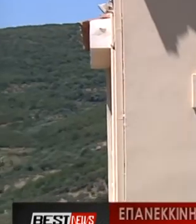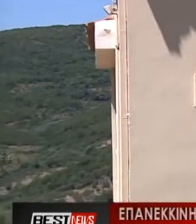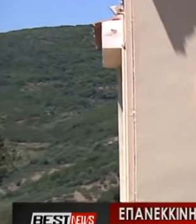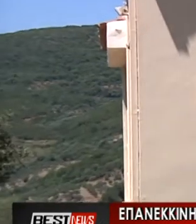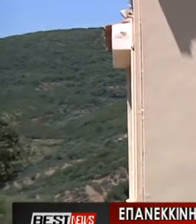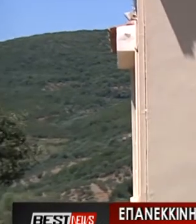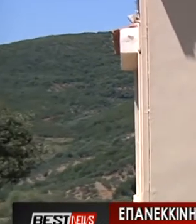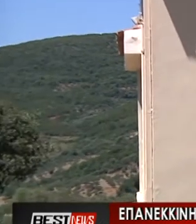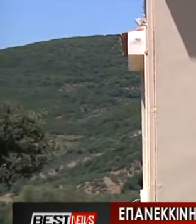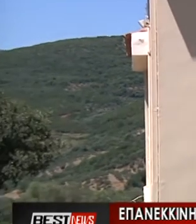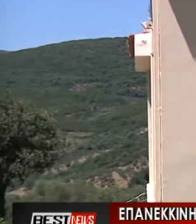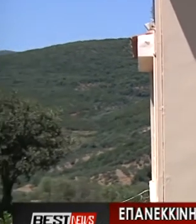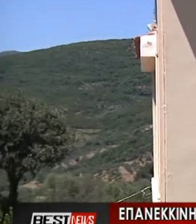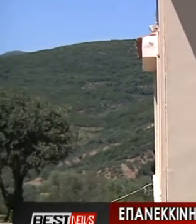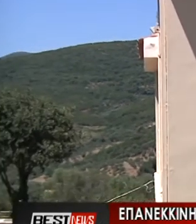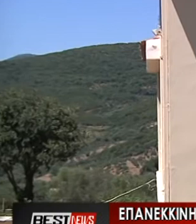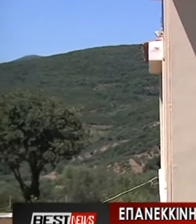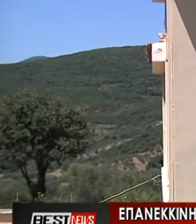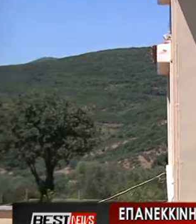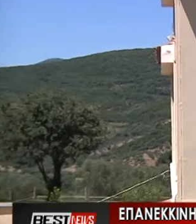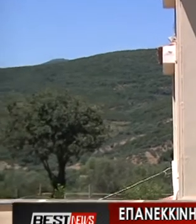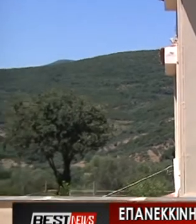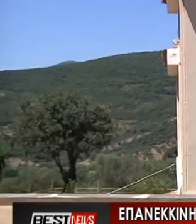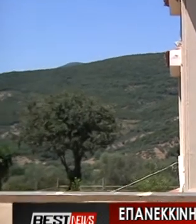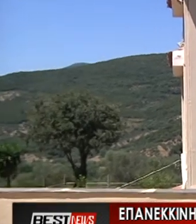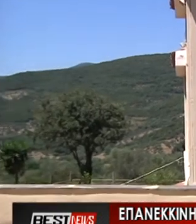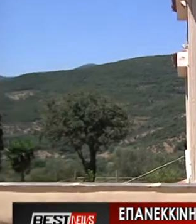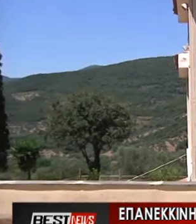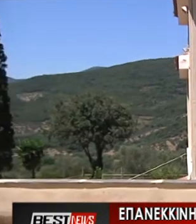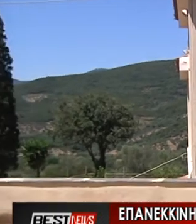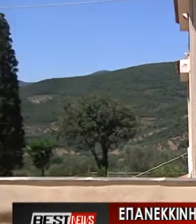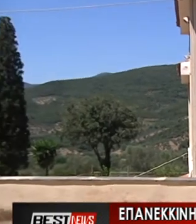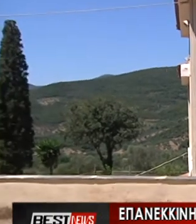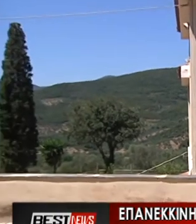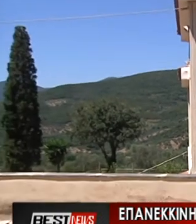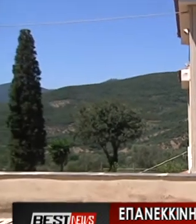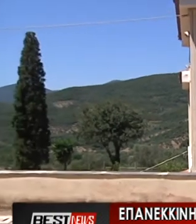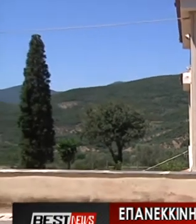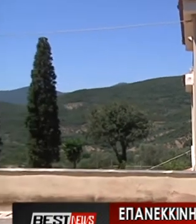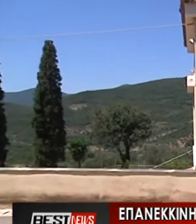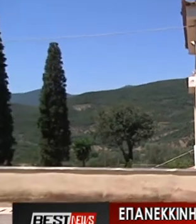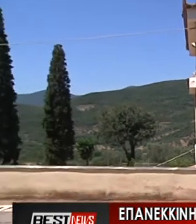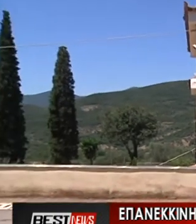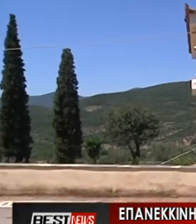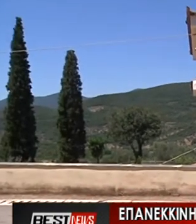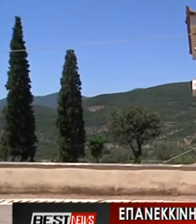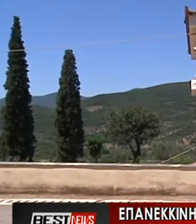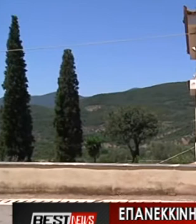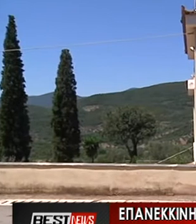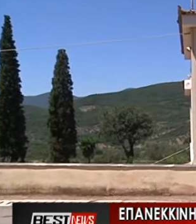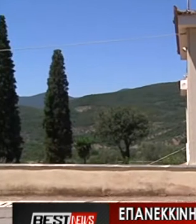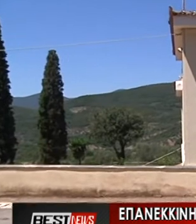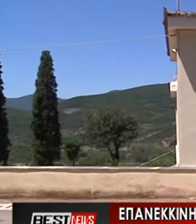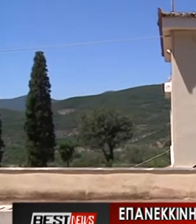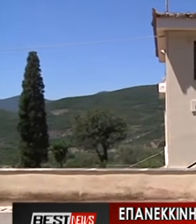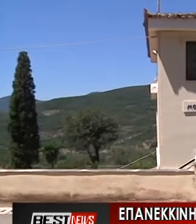πολιτισμό, ανακοινώνοντας το άνοιγμα μουσείων, θερινών σινεμά και ανοιχτών θεάτρων. Τα μουσεία ανοίγουν στις 14 Μαΐου βάσει του